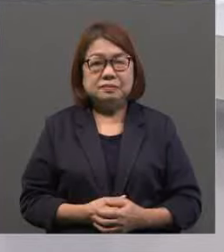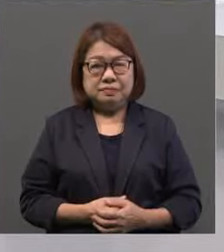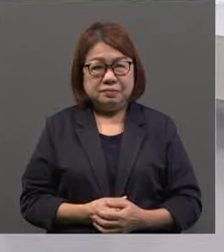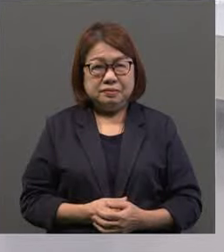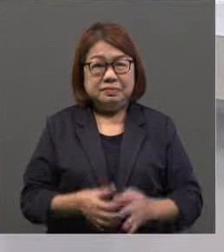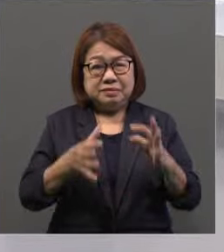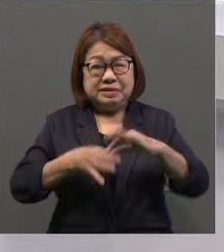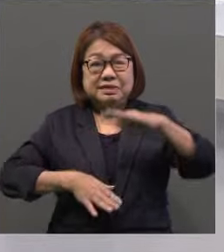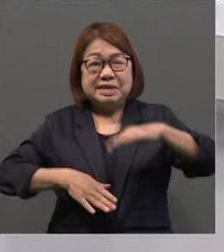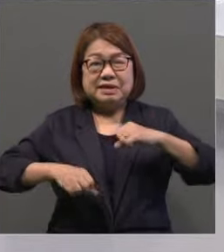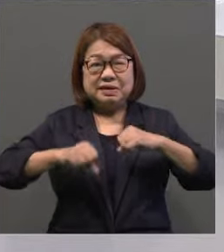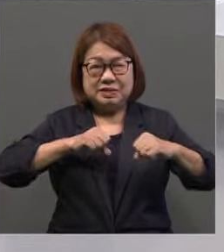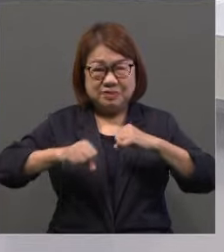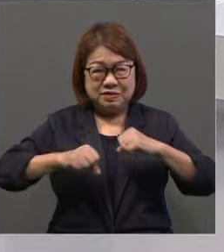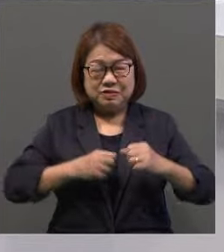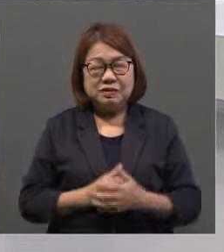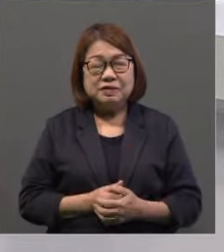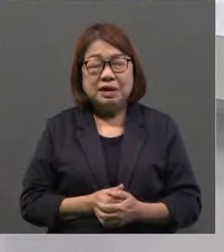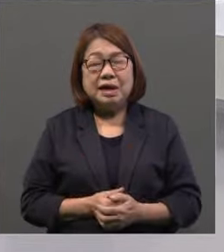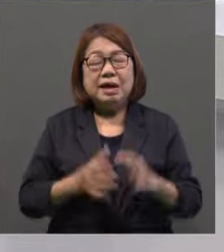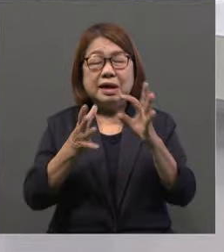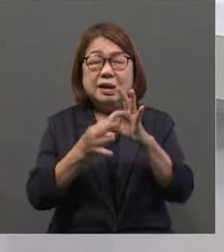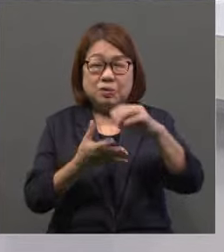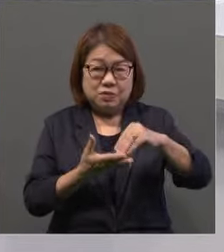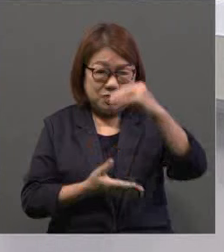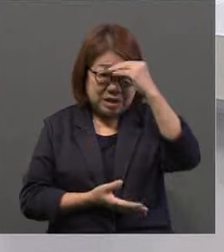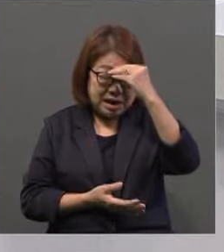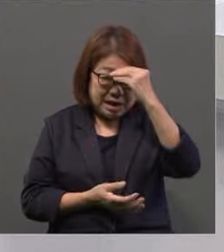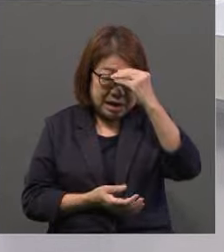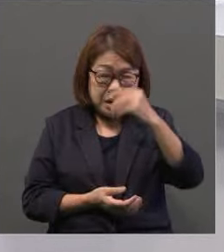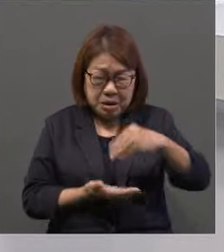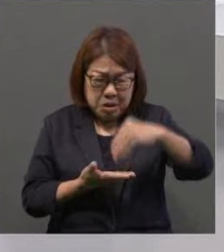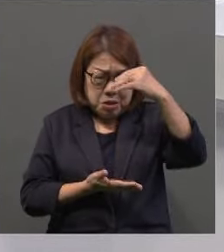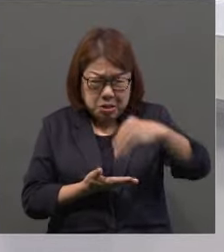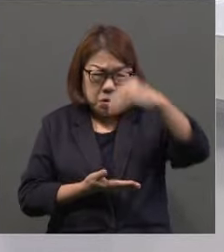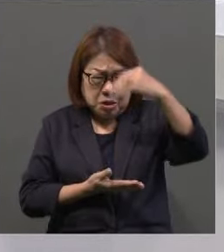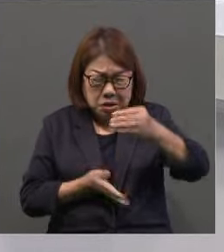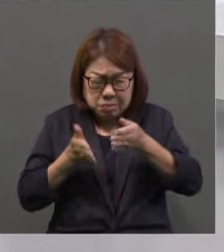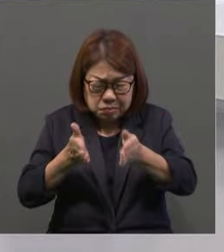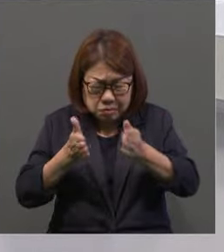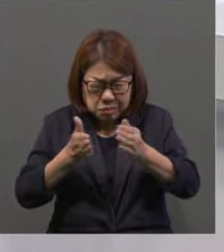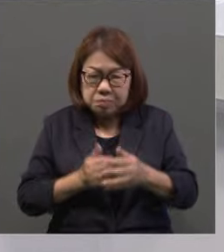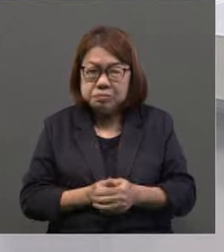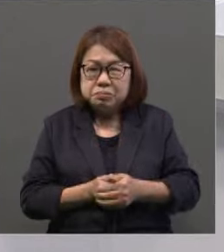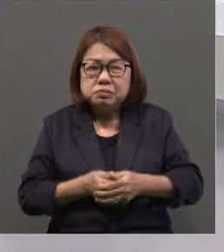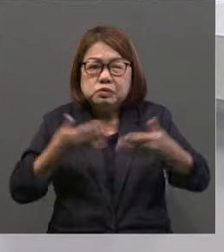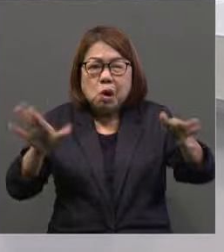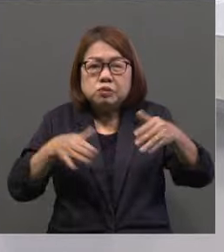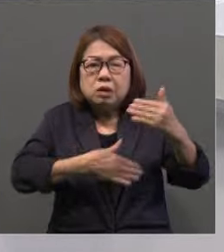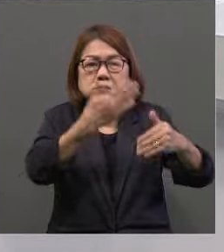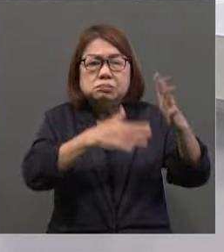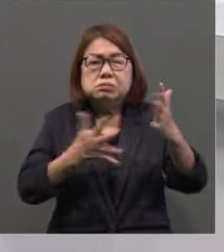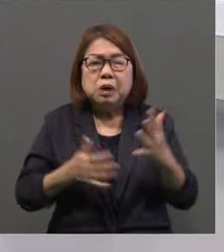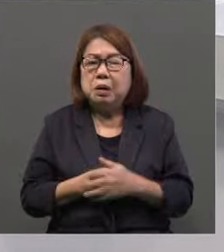มาดูที่เรื่องของน้องๆเยาวชนกันต่อนะครับคุณผู้ชมในเรื่องของการศึกษาเนี่ยจะมีแค่เรียนอย่างเดียวไม่ทํากิจกรรมเนี่ยไม่ดีนะต้องมี